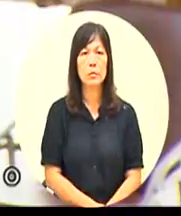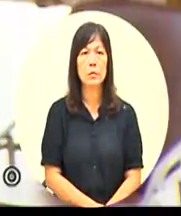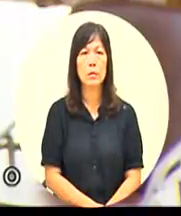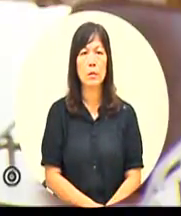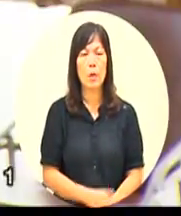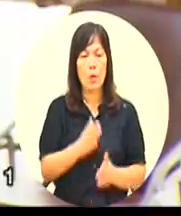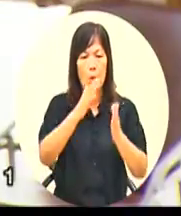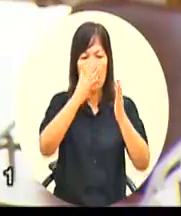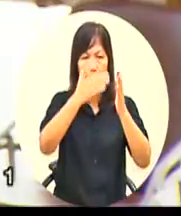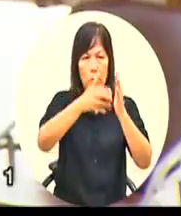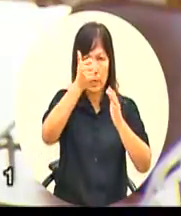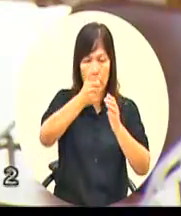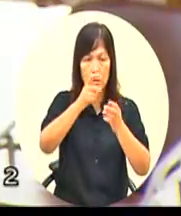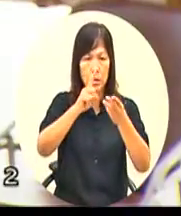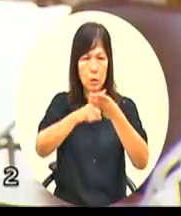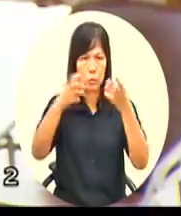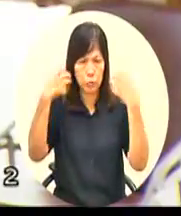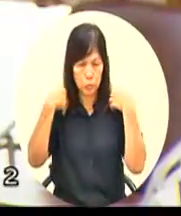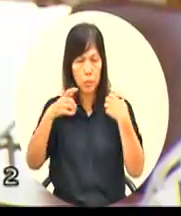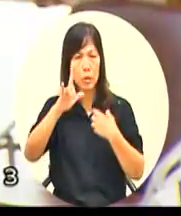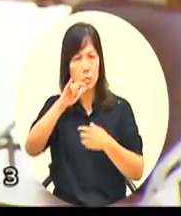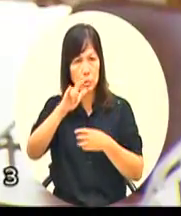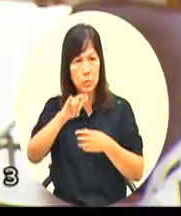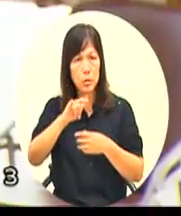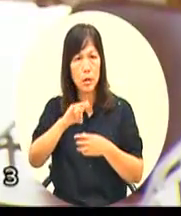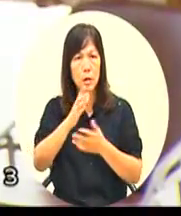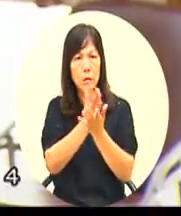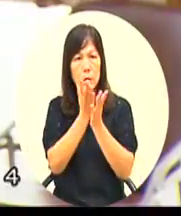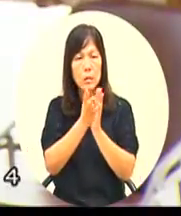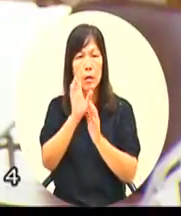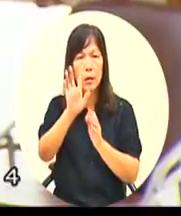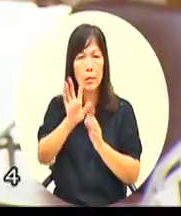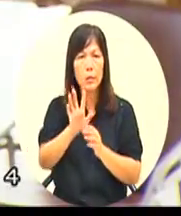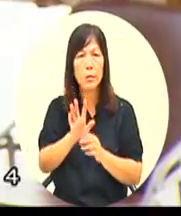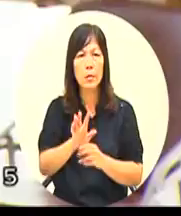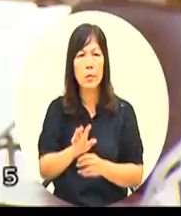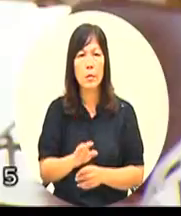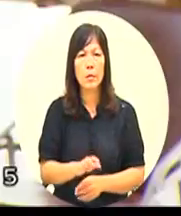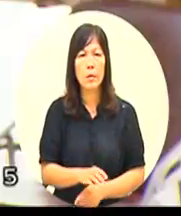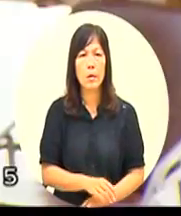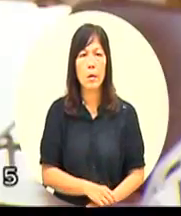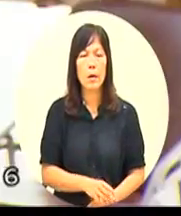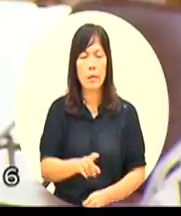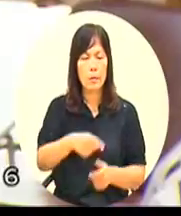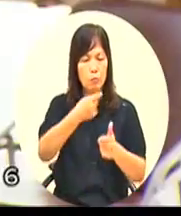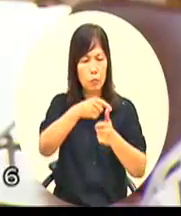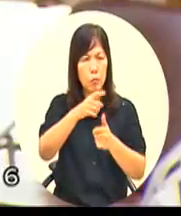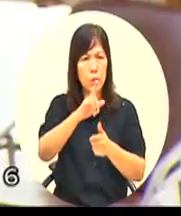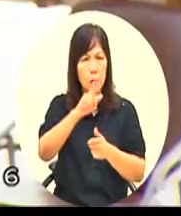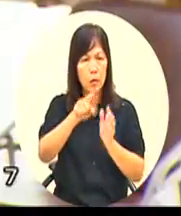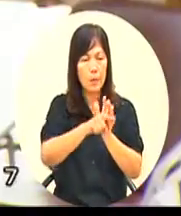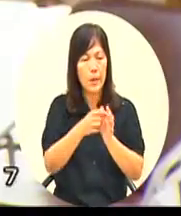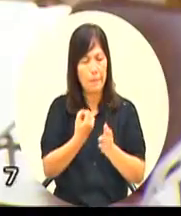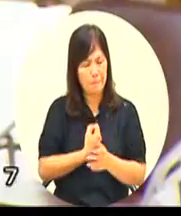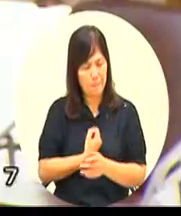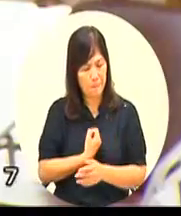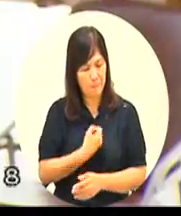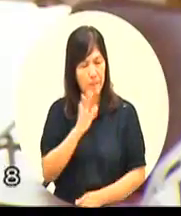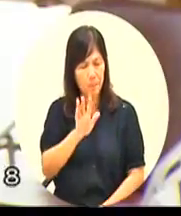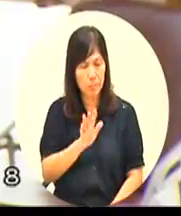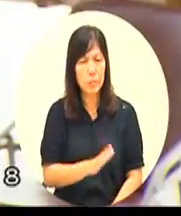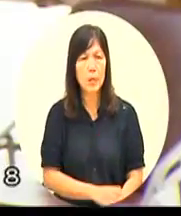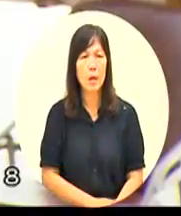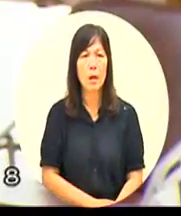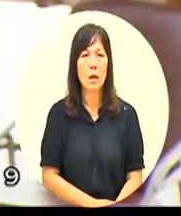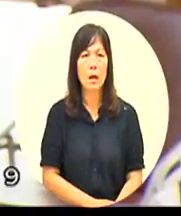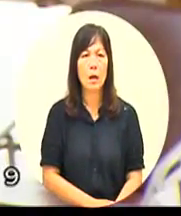长、主任、老师这教育界的人哈，我感觉伊拢做谦卑他们也